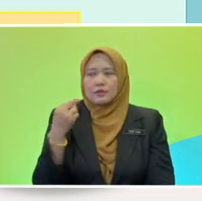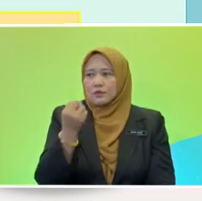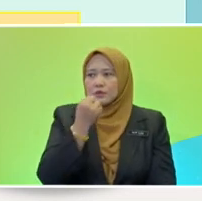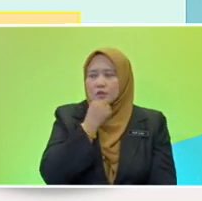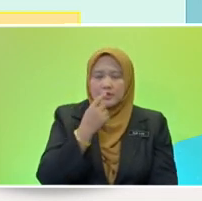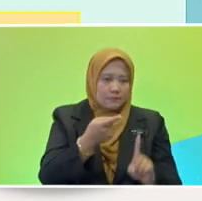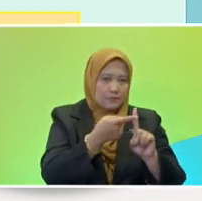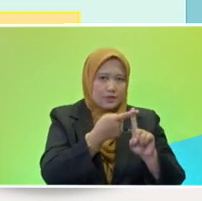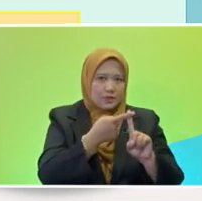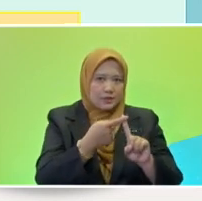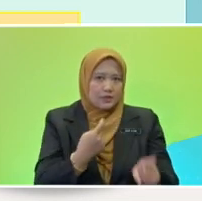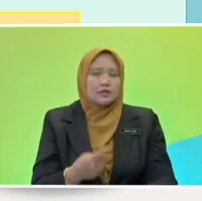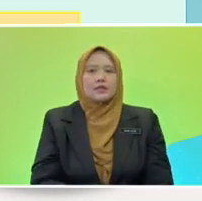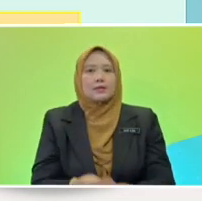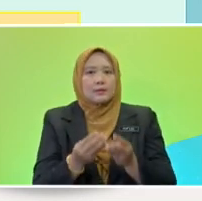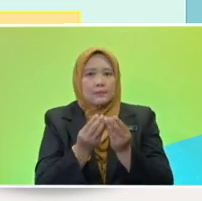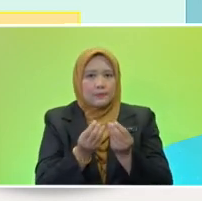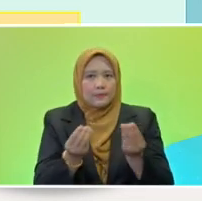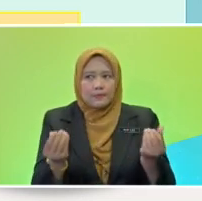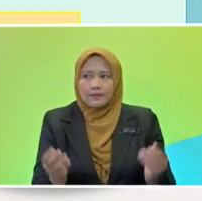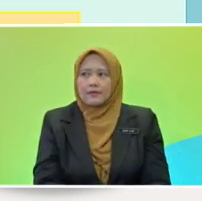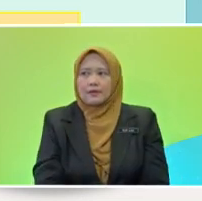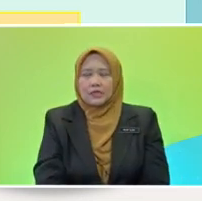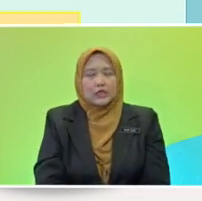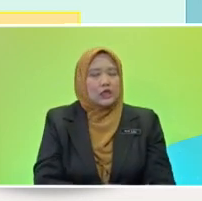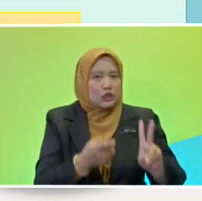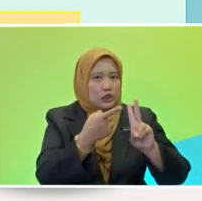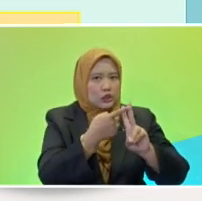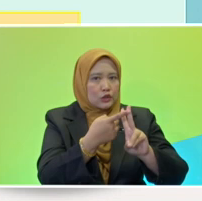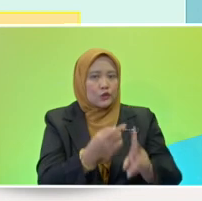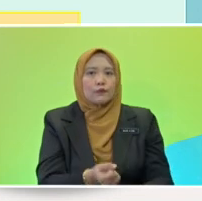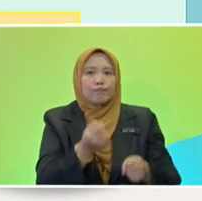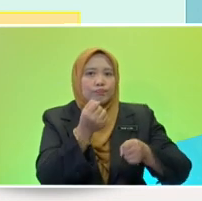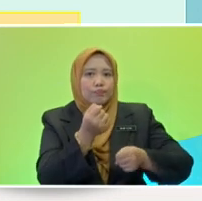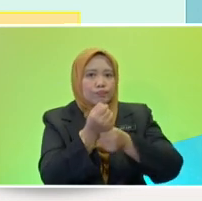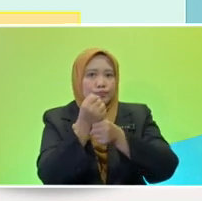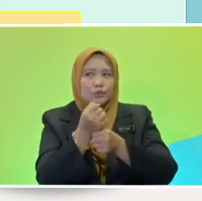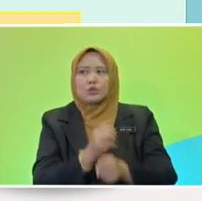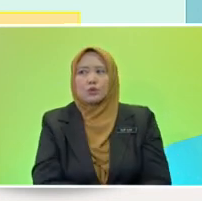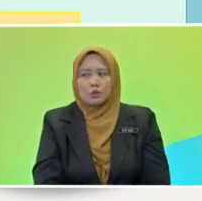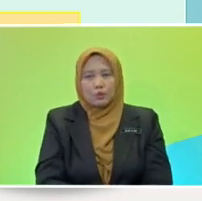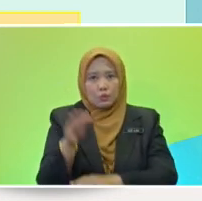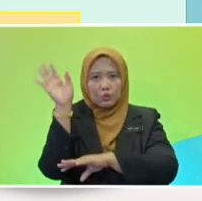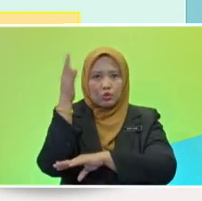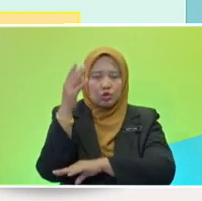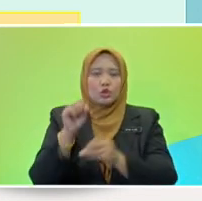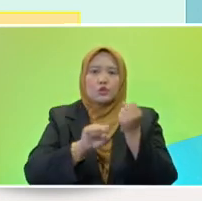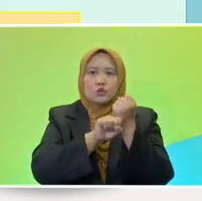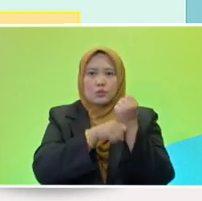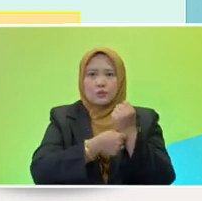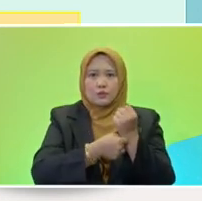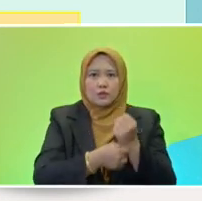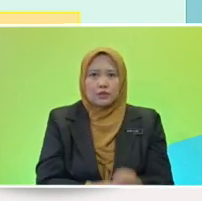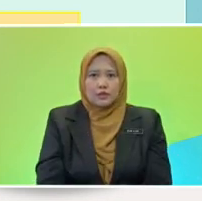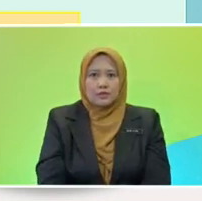dan yang kedua dia juga menyokong pokok supaya pokok itu tegap berdiri walaupun ada angin